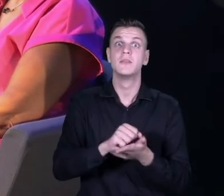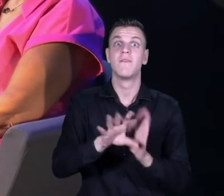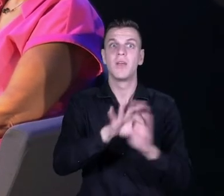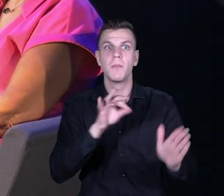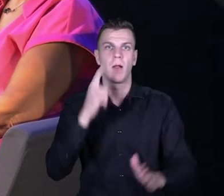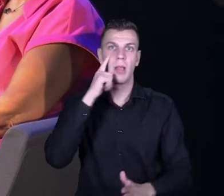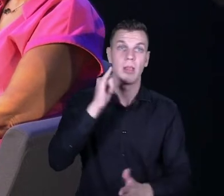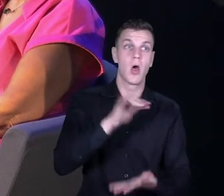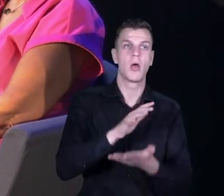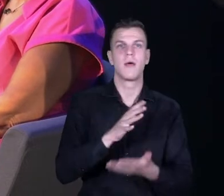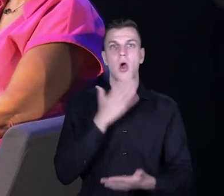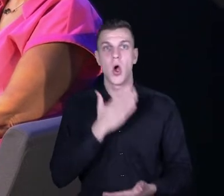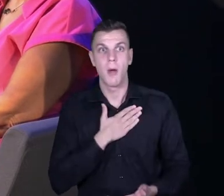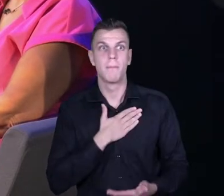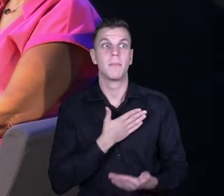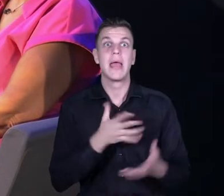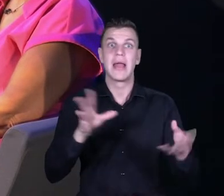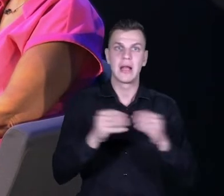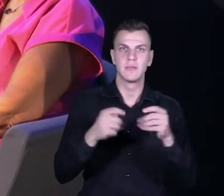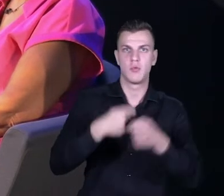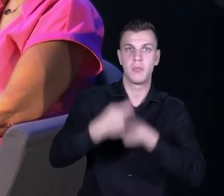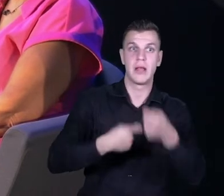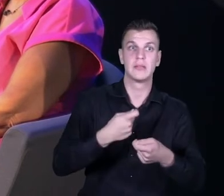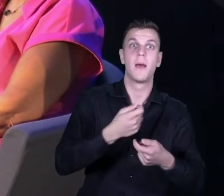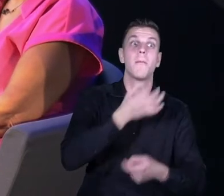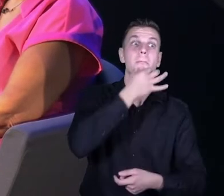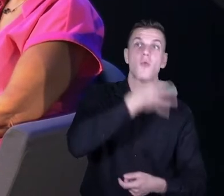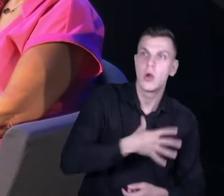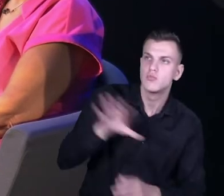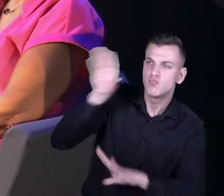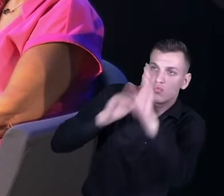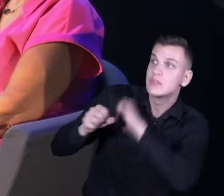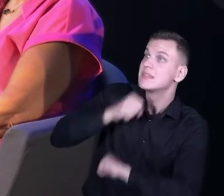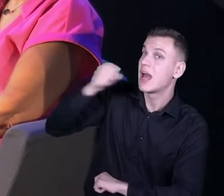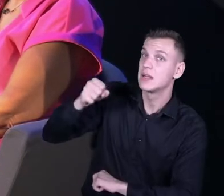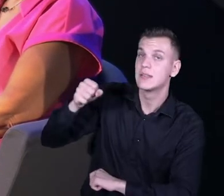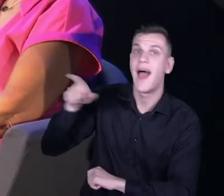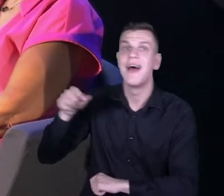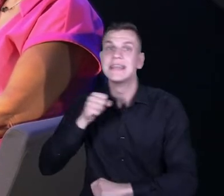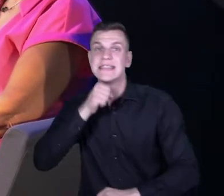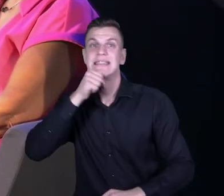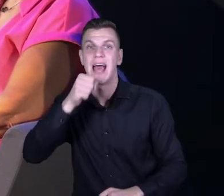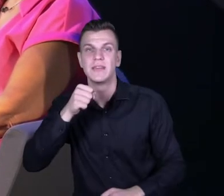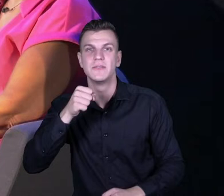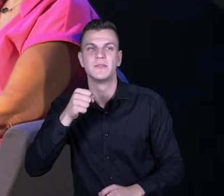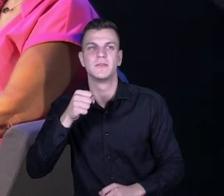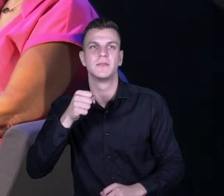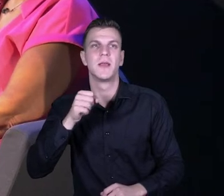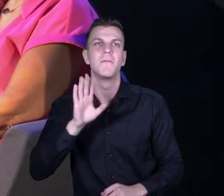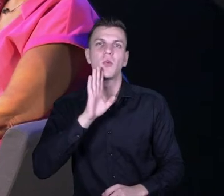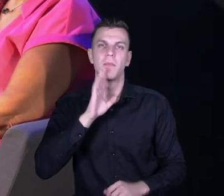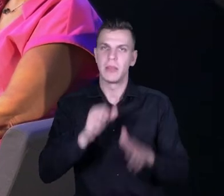rozwiązywać problemy. Ci młodsi są, uczą się od starszych. Ci starsi są